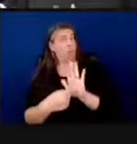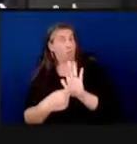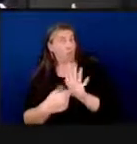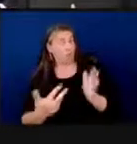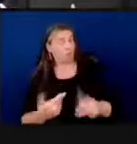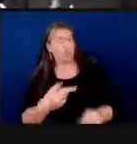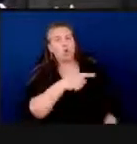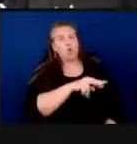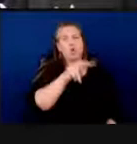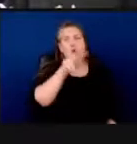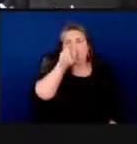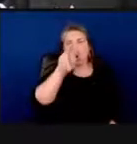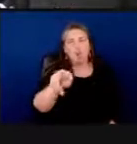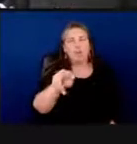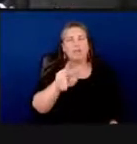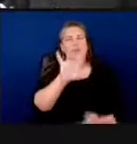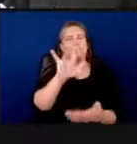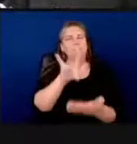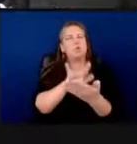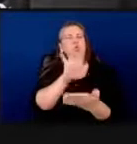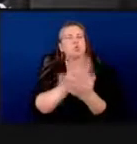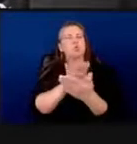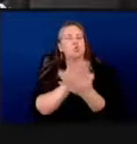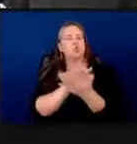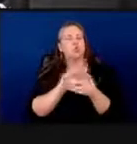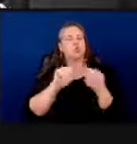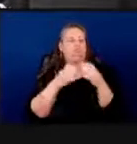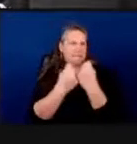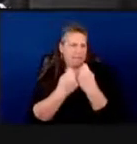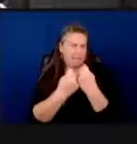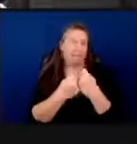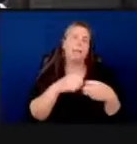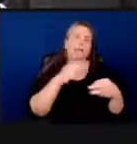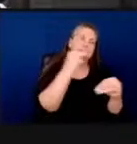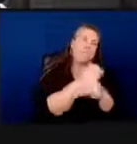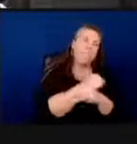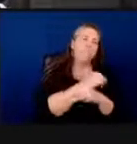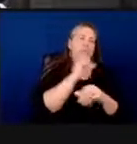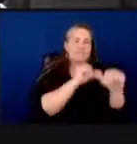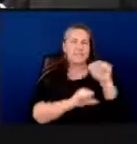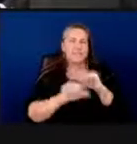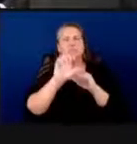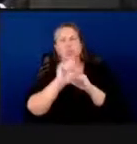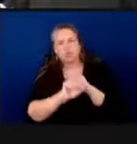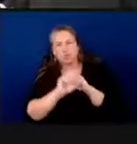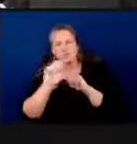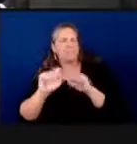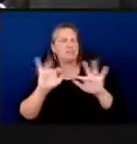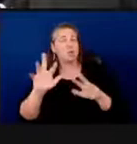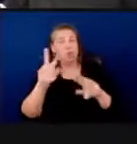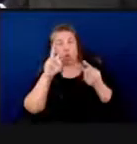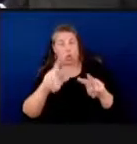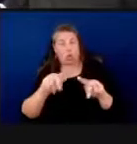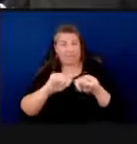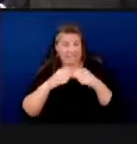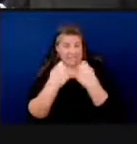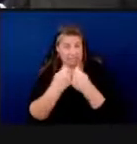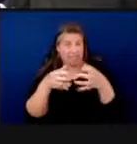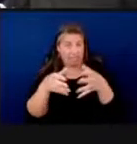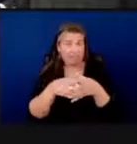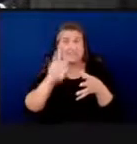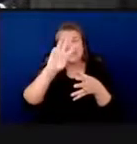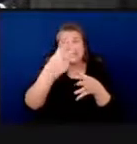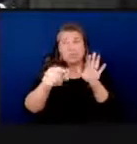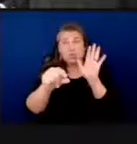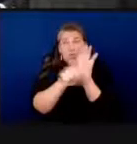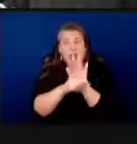modeli hii, iwapo tunaangalia shule za kati kwa mfano, tunapozungumzia hisabati